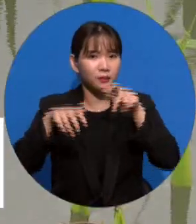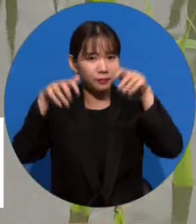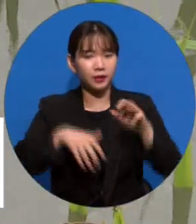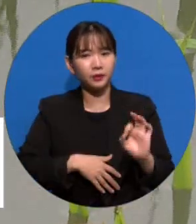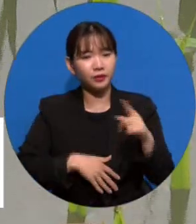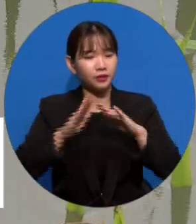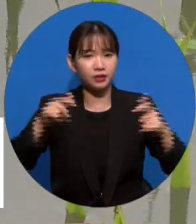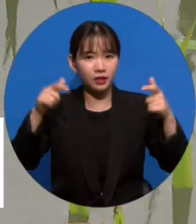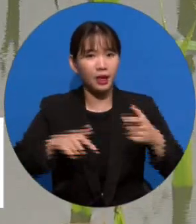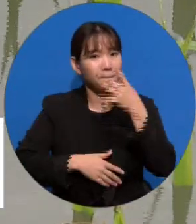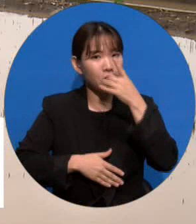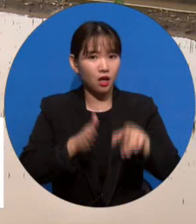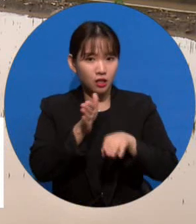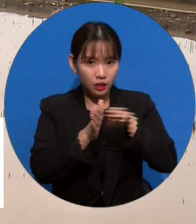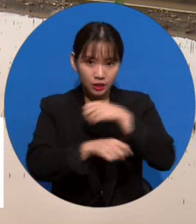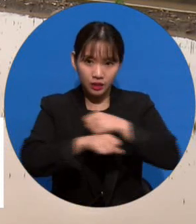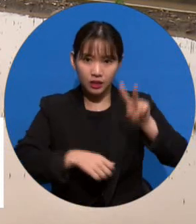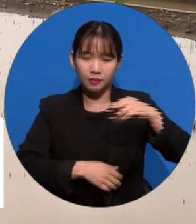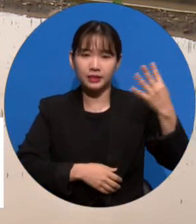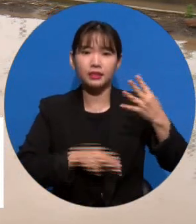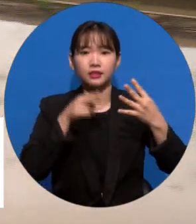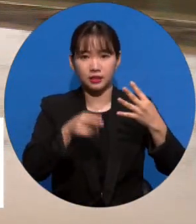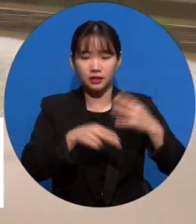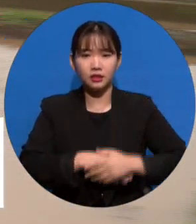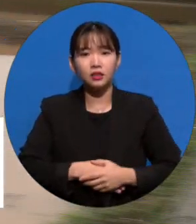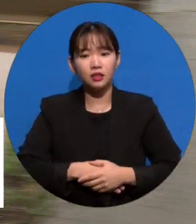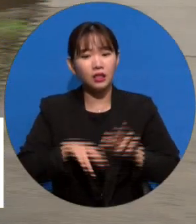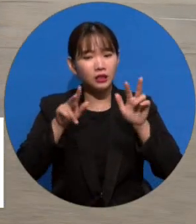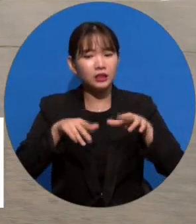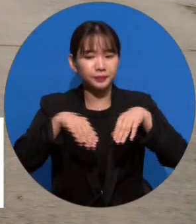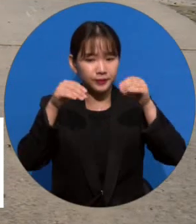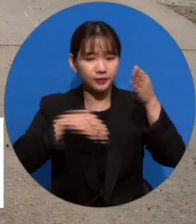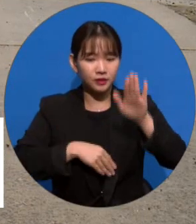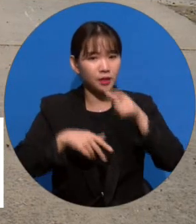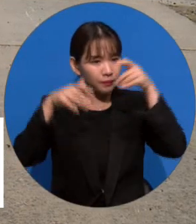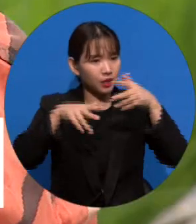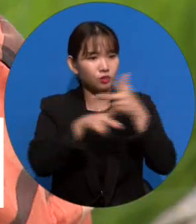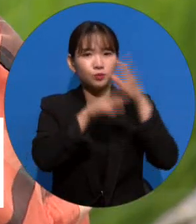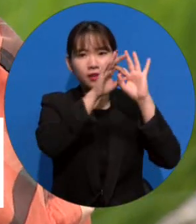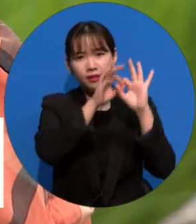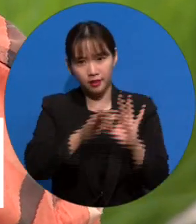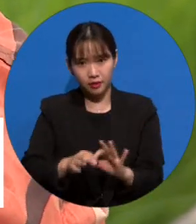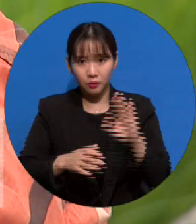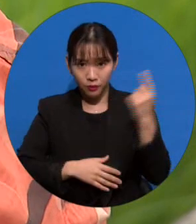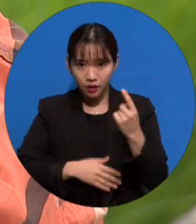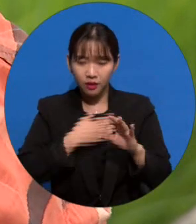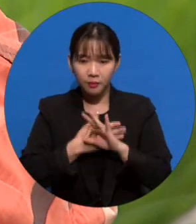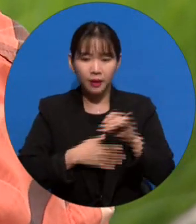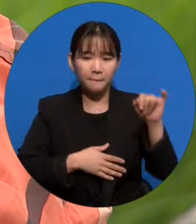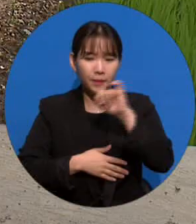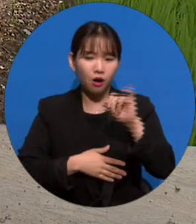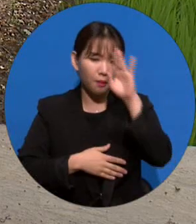장맛비로 전남 지역 벼침수 면적은 2만 4천 헥타르. 당장은 괜찮지만 비가 주말까지 계속 내릴 경우 병충해